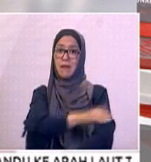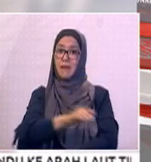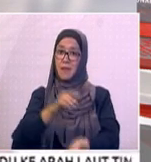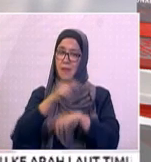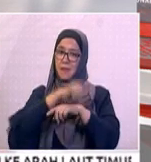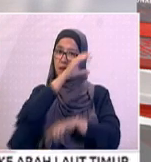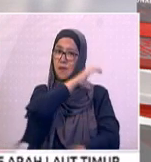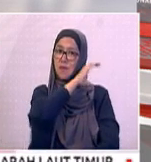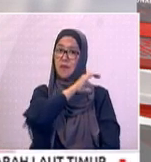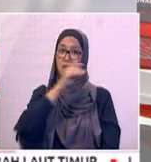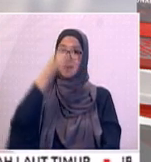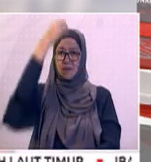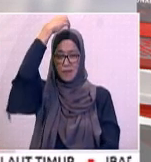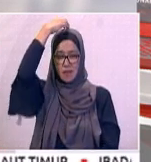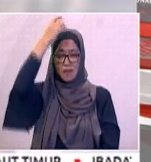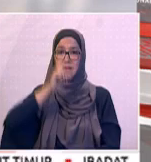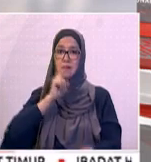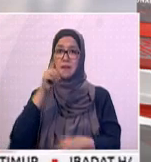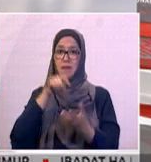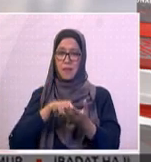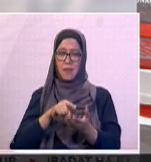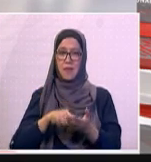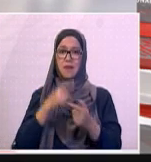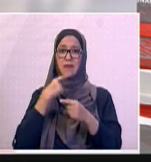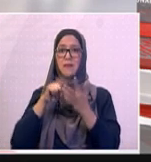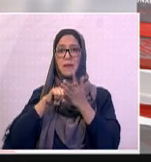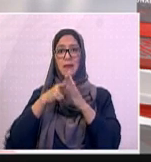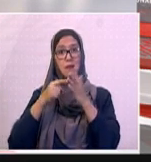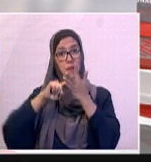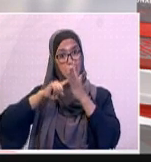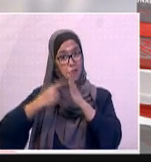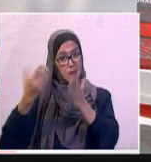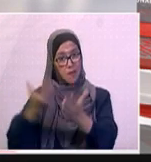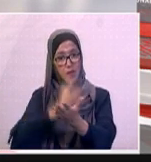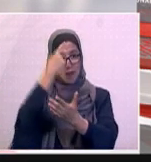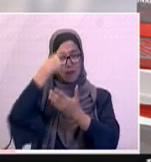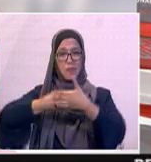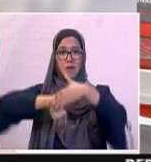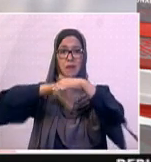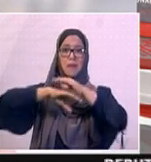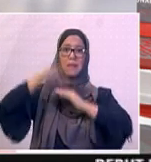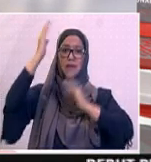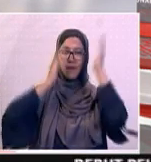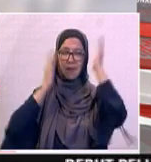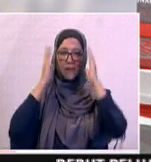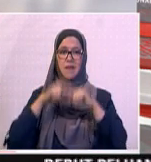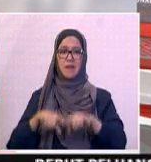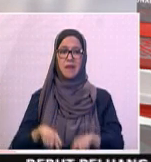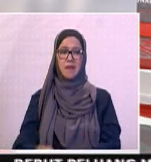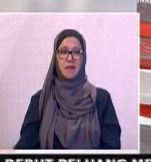satu lembaran baru buat bola sepak Malaysia. Fokus di babak kedua mengubah segalanya.